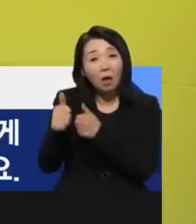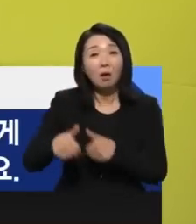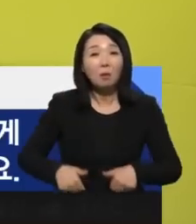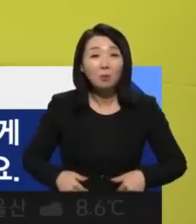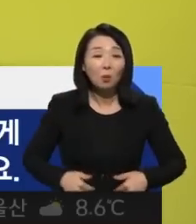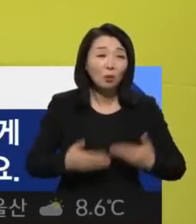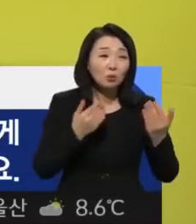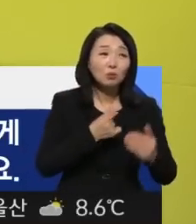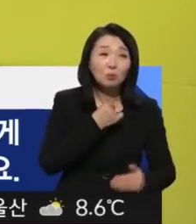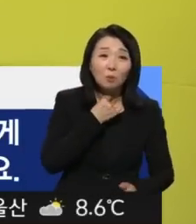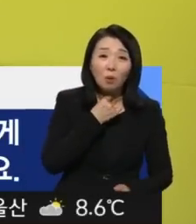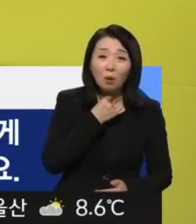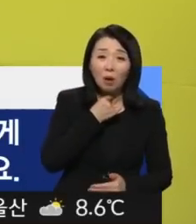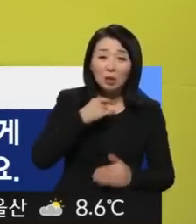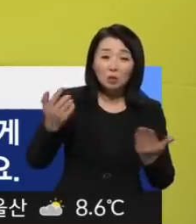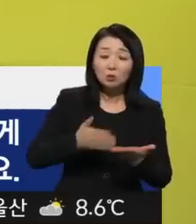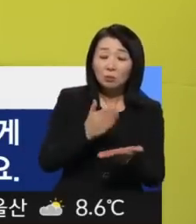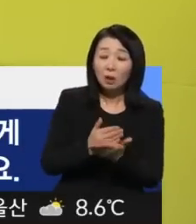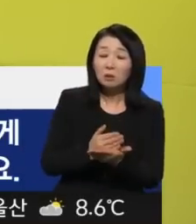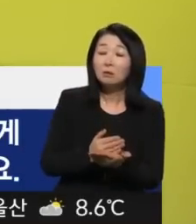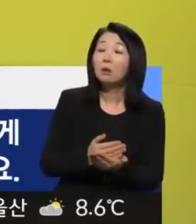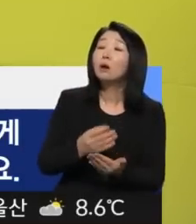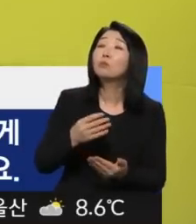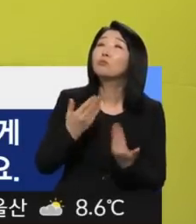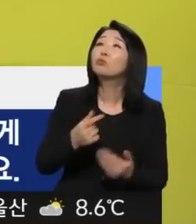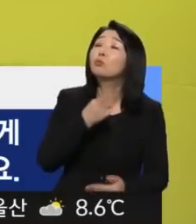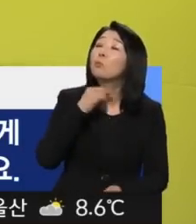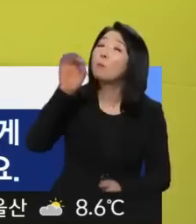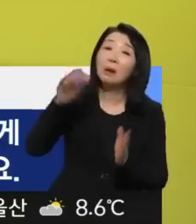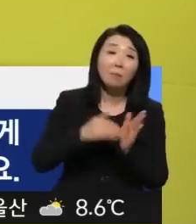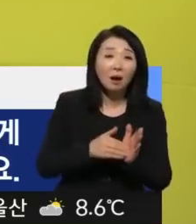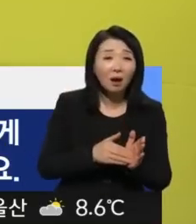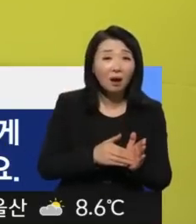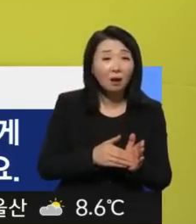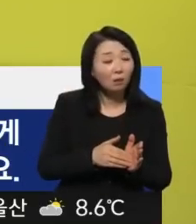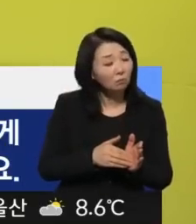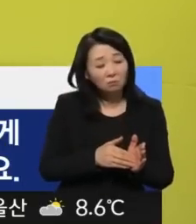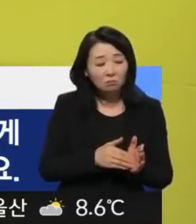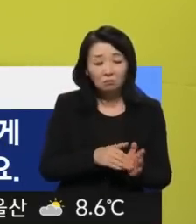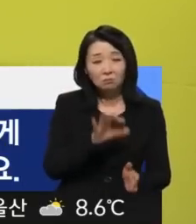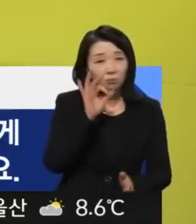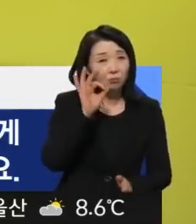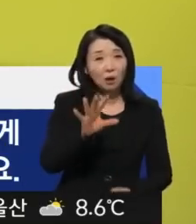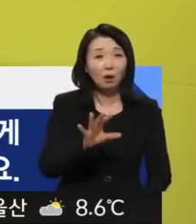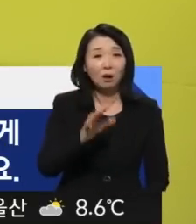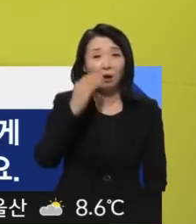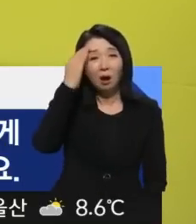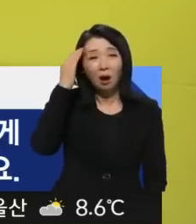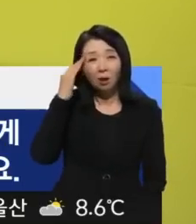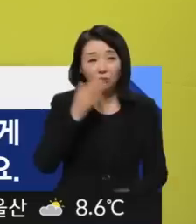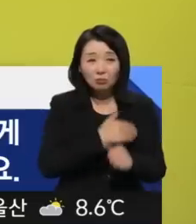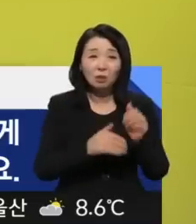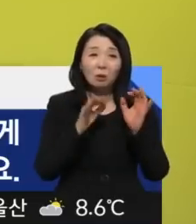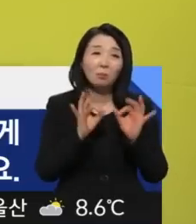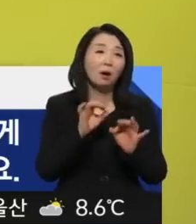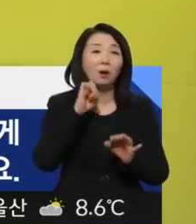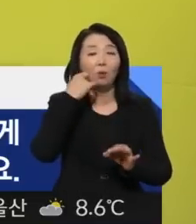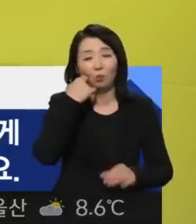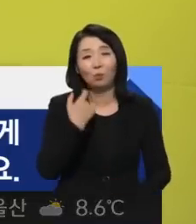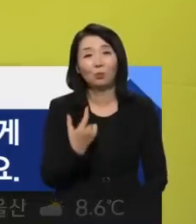아 그때 안 돼 그러면 노동자들이 그래도 나 쉴 거예요 이렇게 강요할 이제 막 우길 수는 거의 우리나라의 노동 환경에서 그건 굉장히